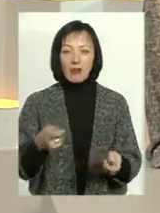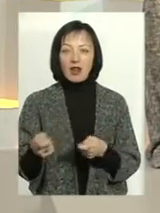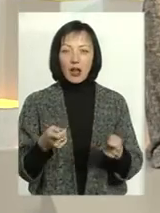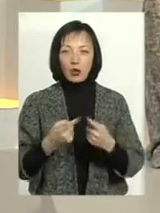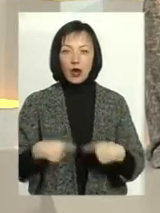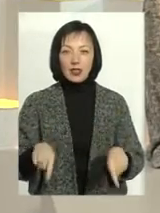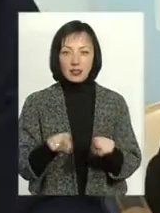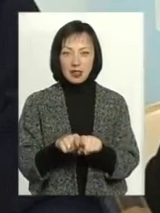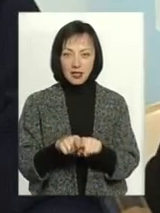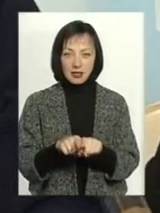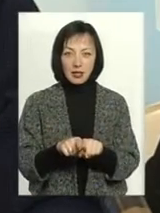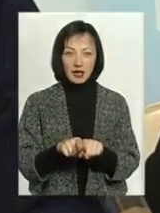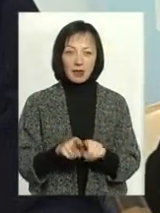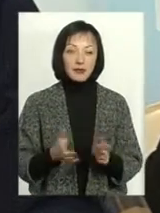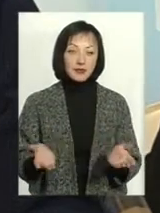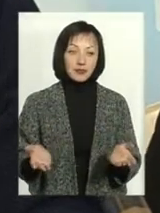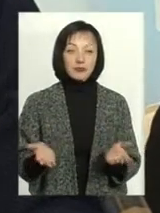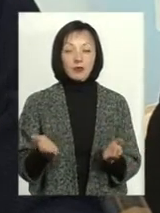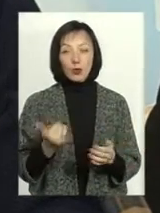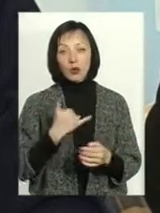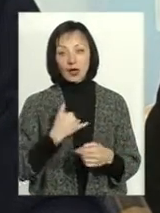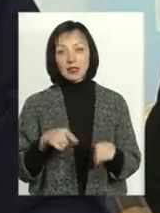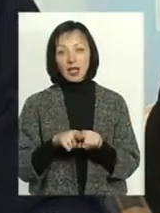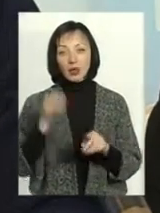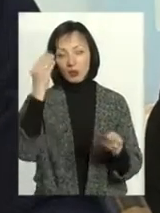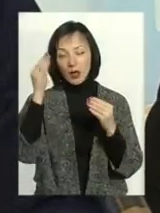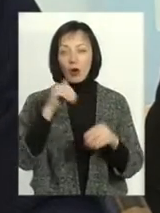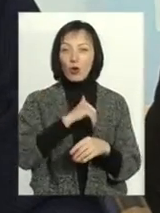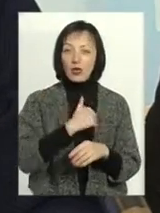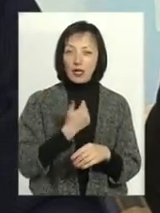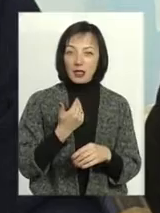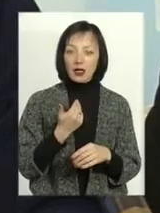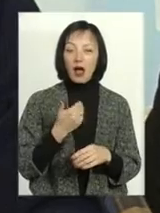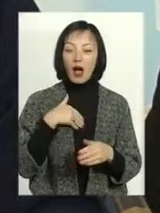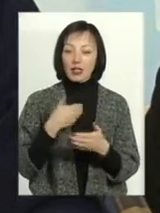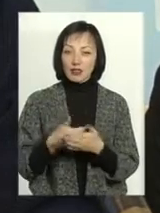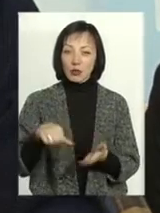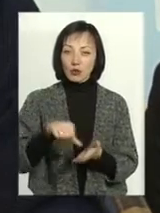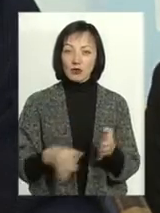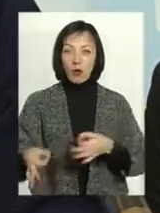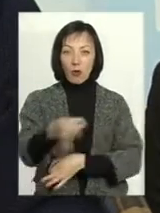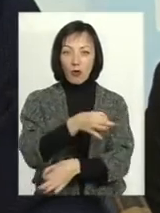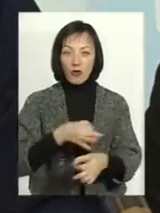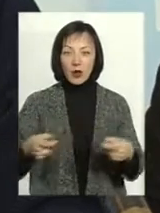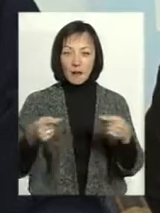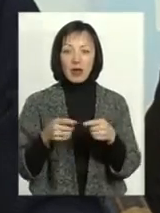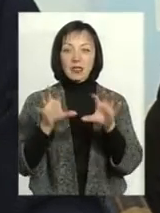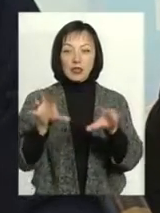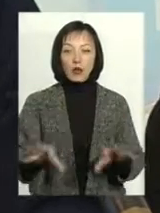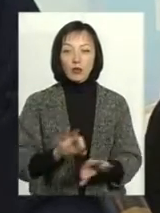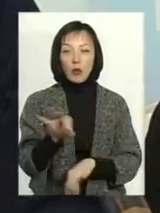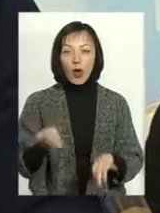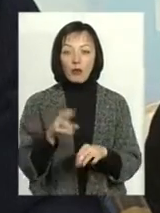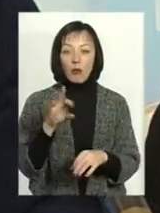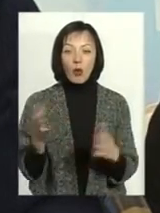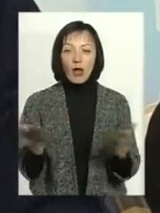як незалежна адвокатура. Тому в нас такі думки, ми би хотіли прийняти активну участь в обговоренні певних законопроєктів, по